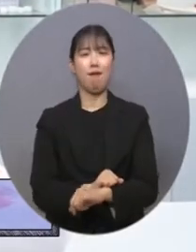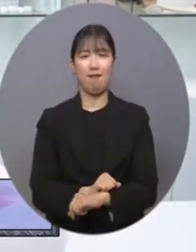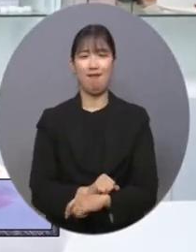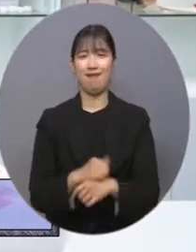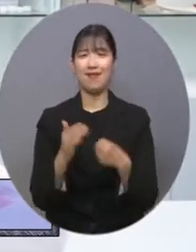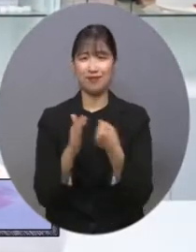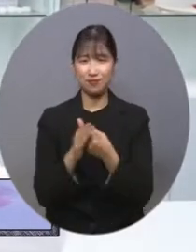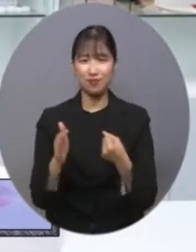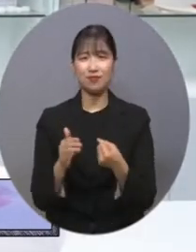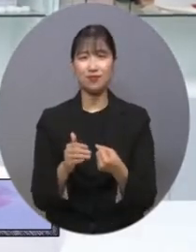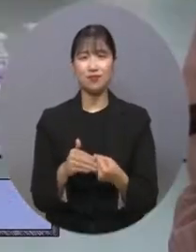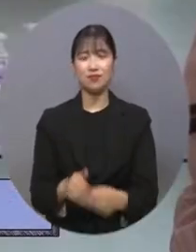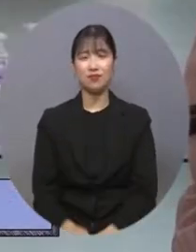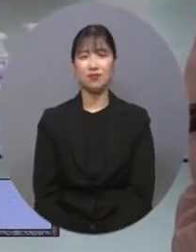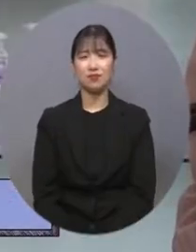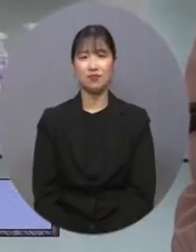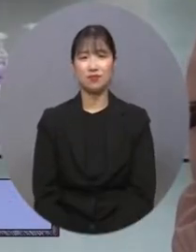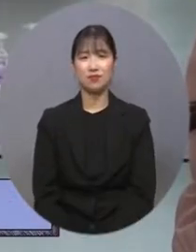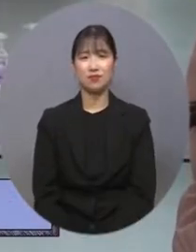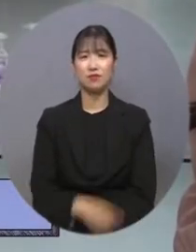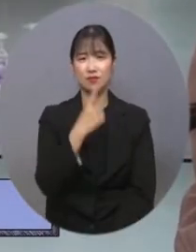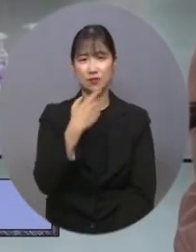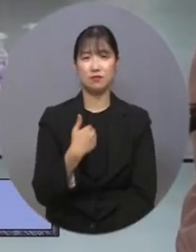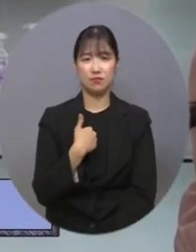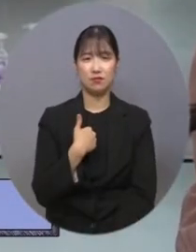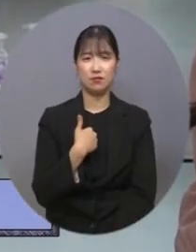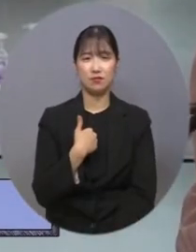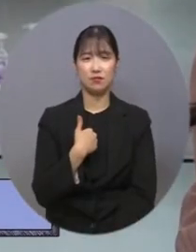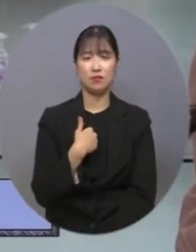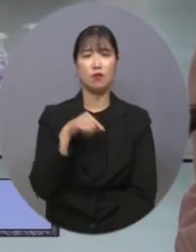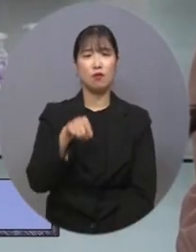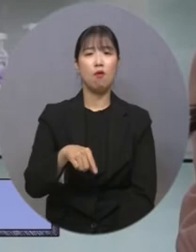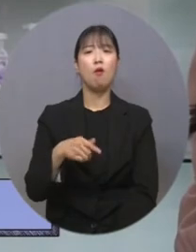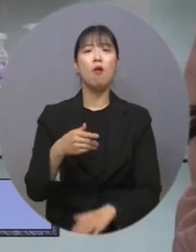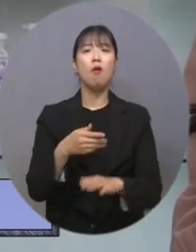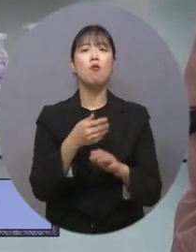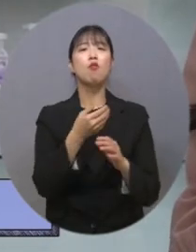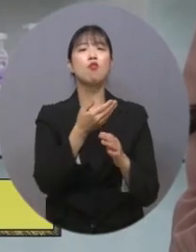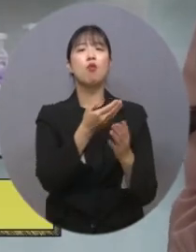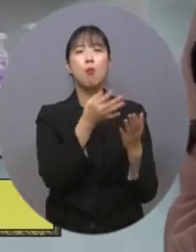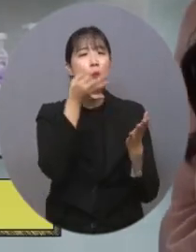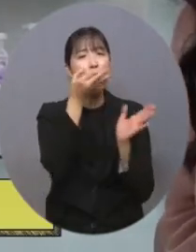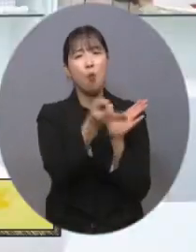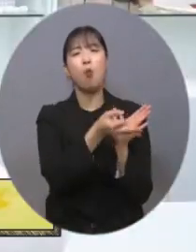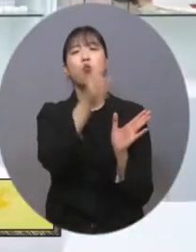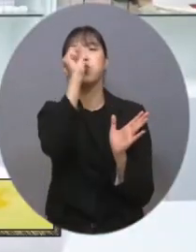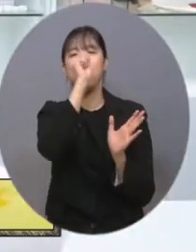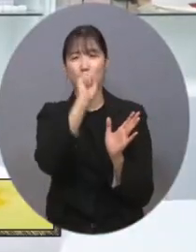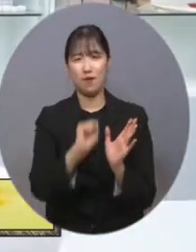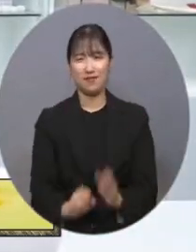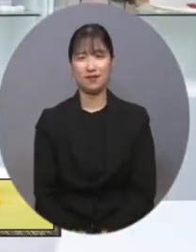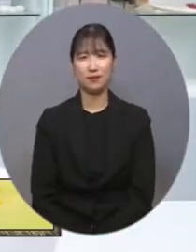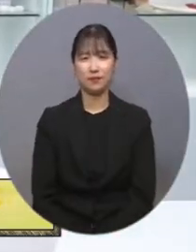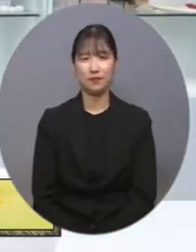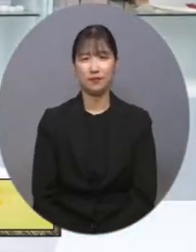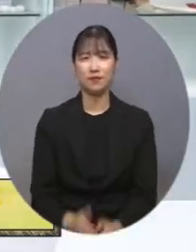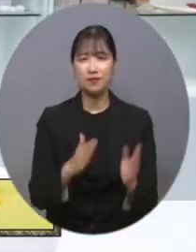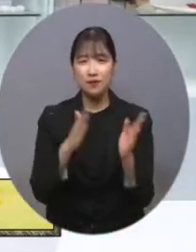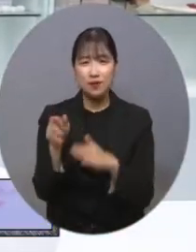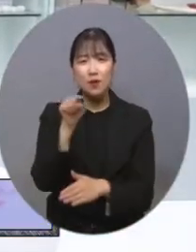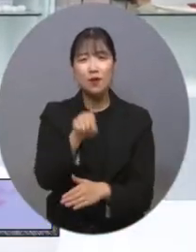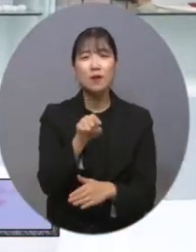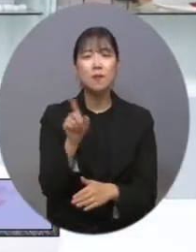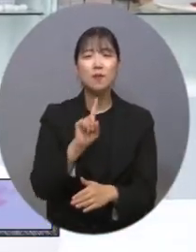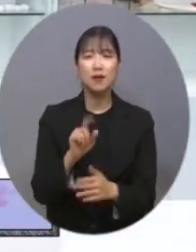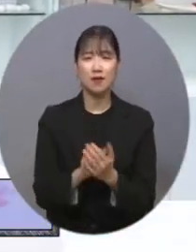그래서 그래서 이건 진짜 저희들도 봐도 이건 영업에서 굉장히 좋아합니다. 그렇죠. 예. 그리고 예. 여기 제품